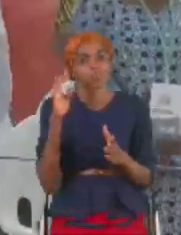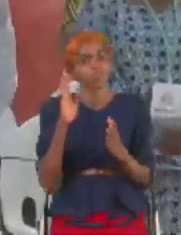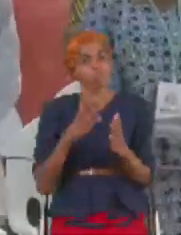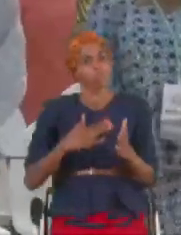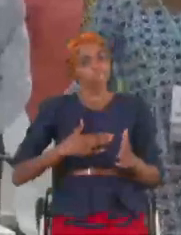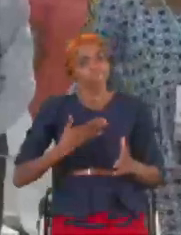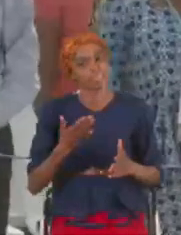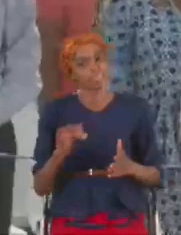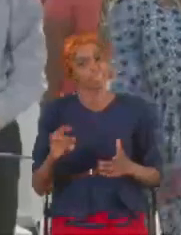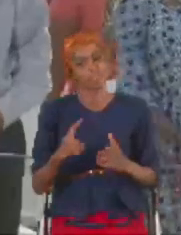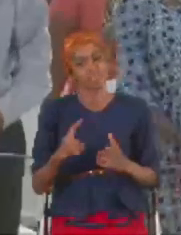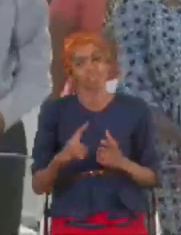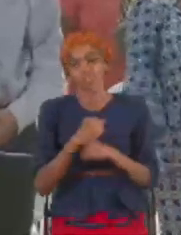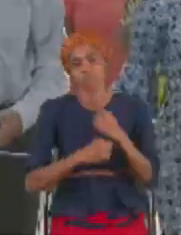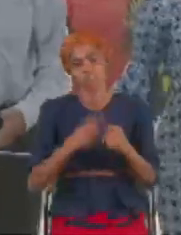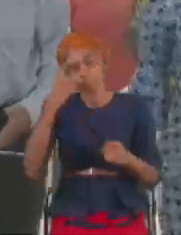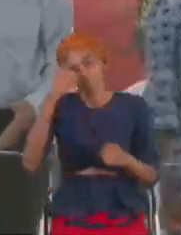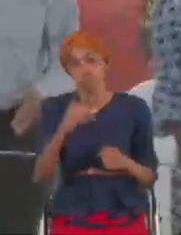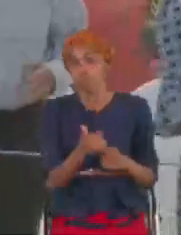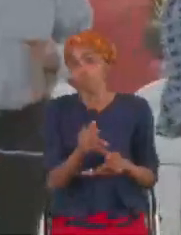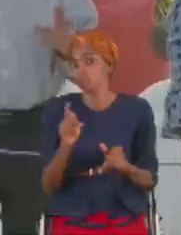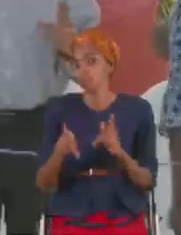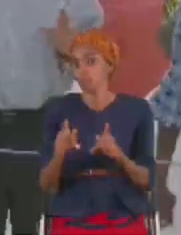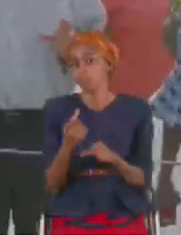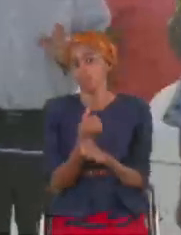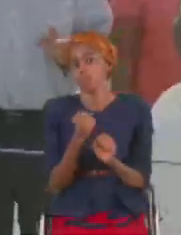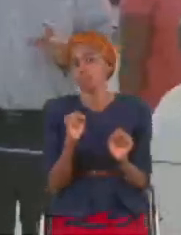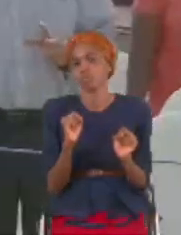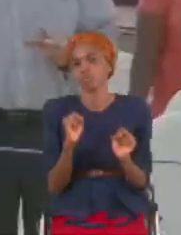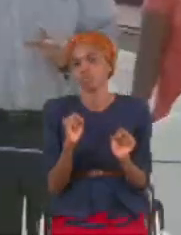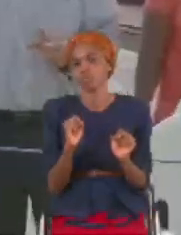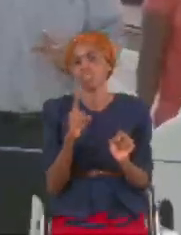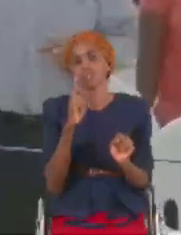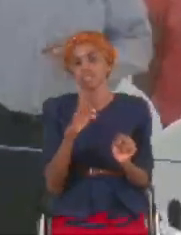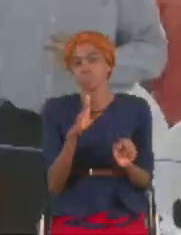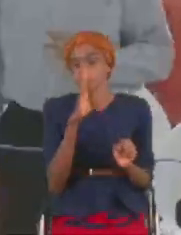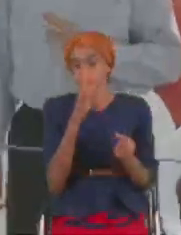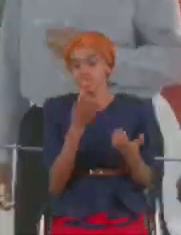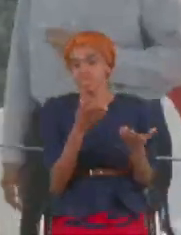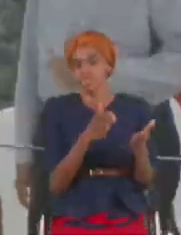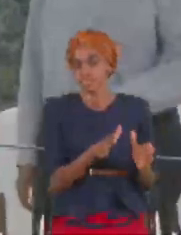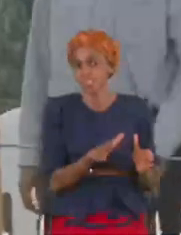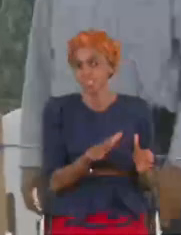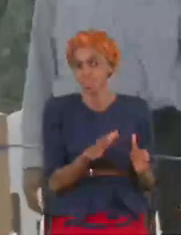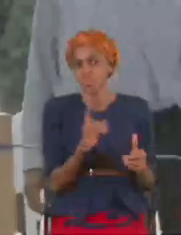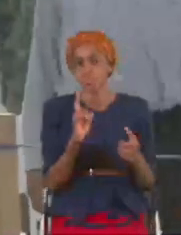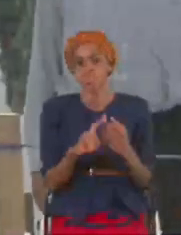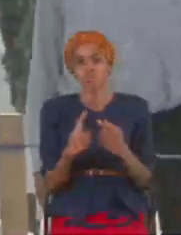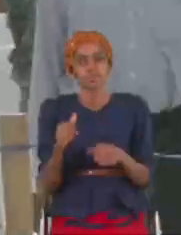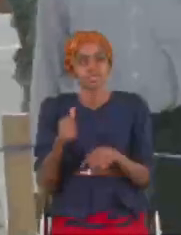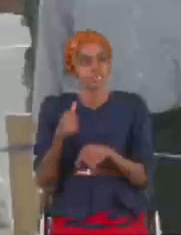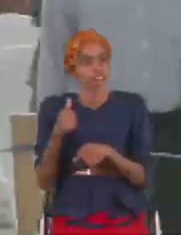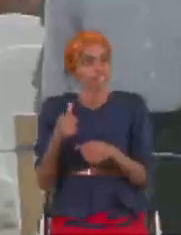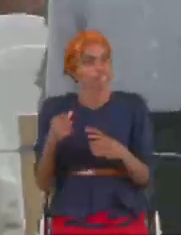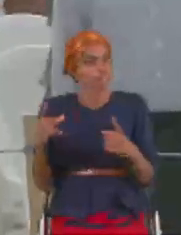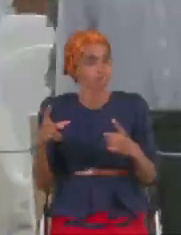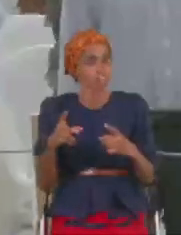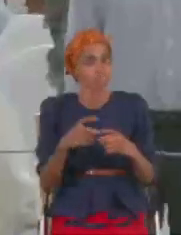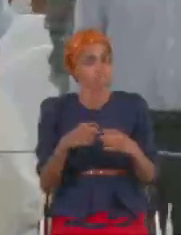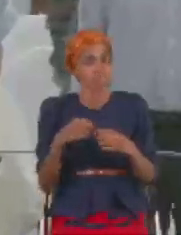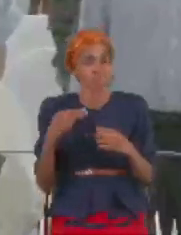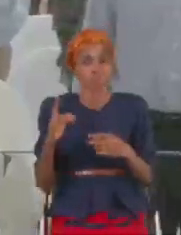voilà la volonté à souffrir pour le salut des autres mourir aux attractions du